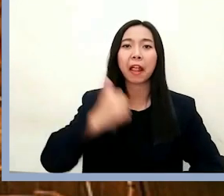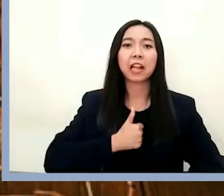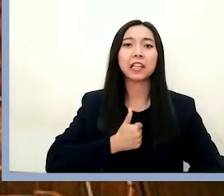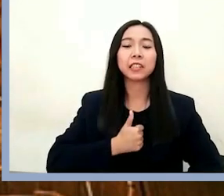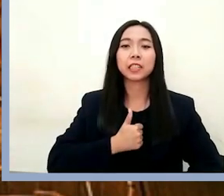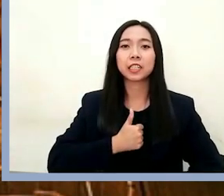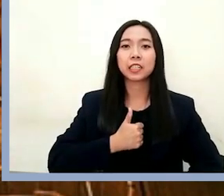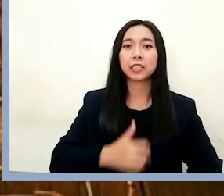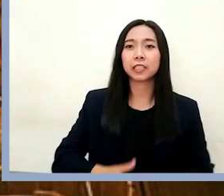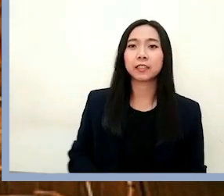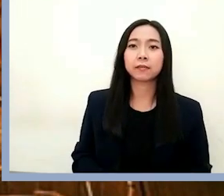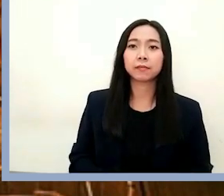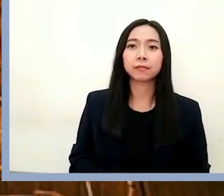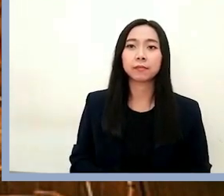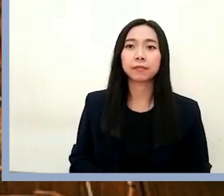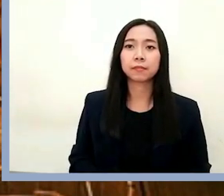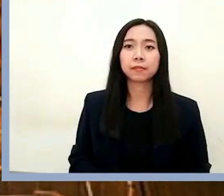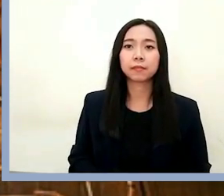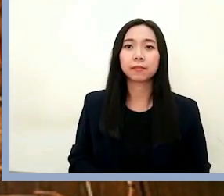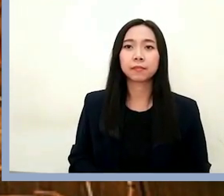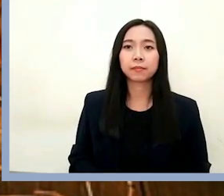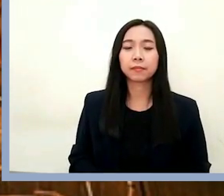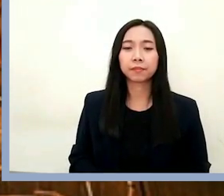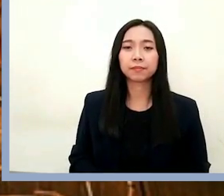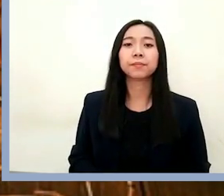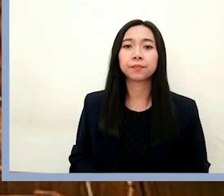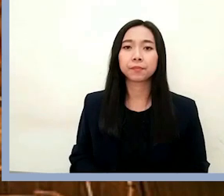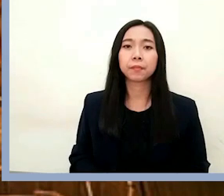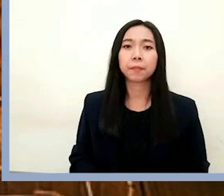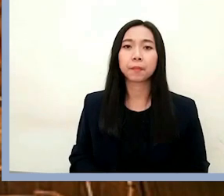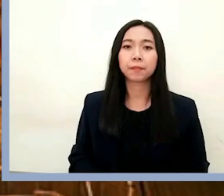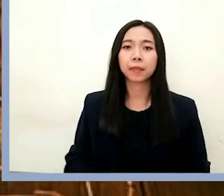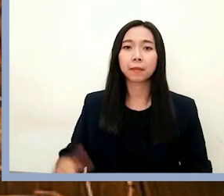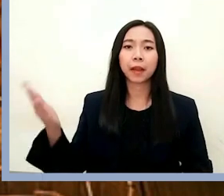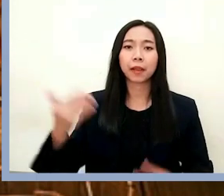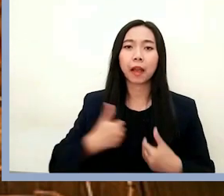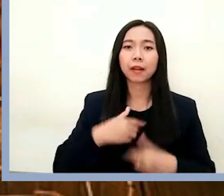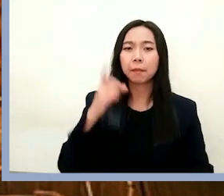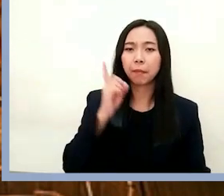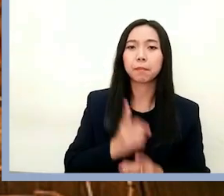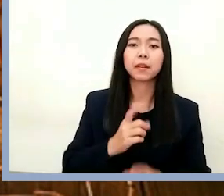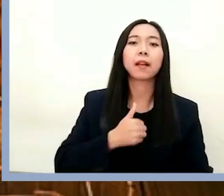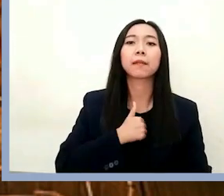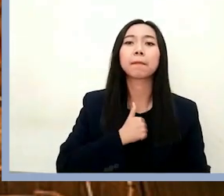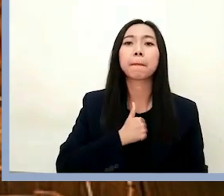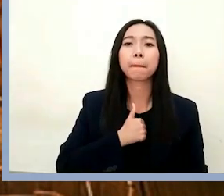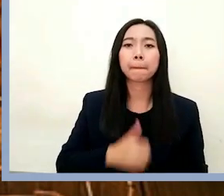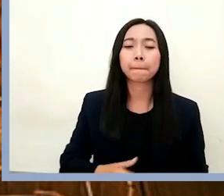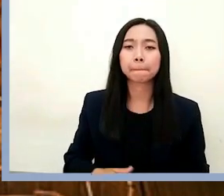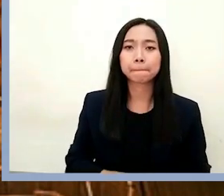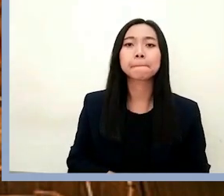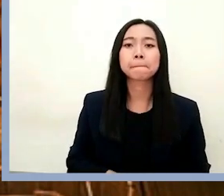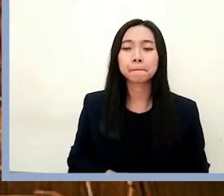menonjol Defense of mekanismenya pembenaran diri mereka juga semakin kuat